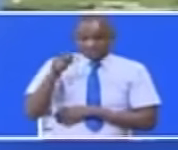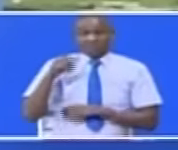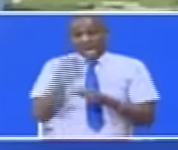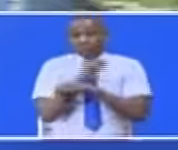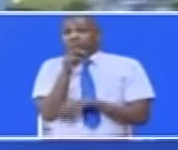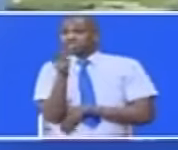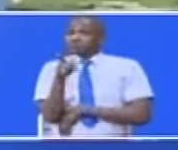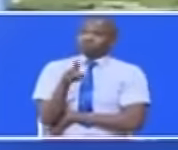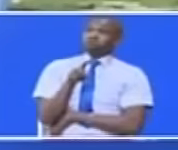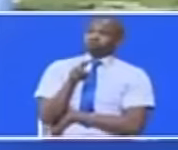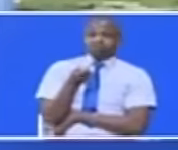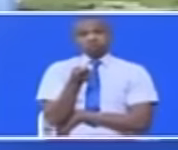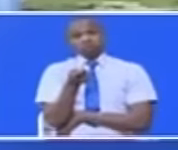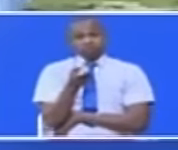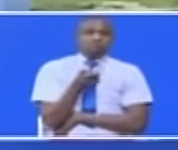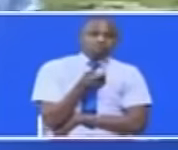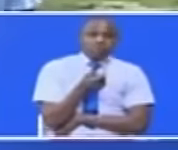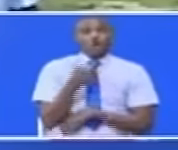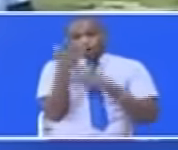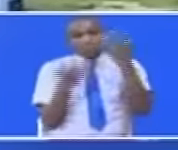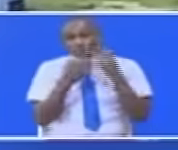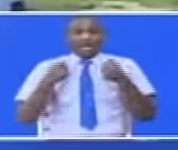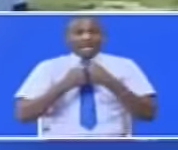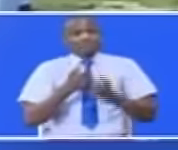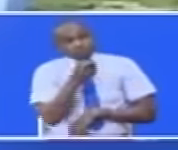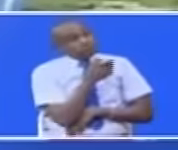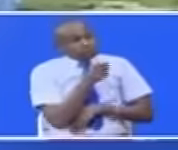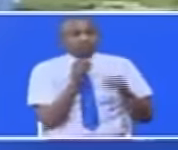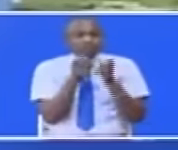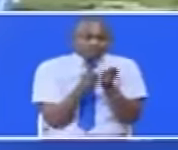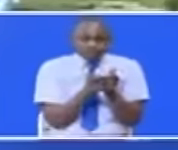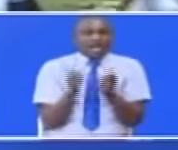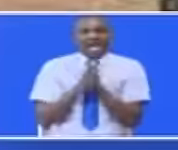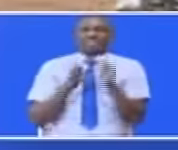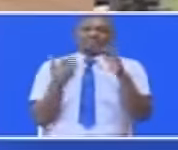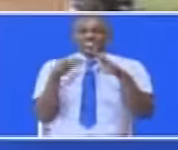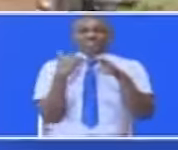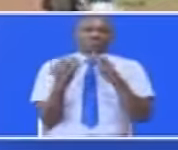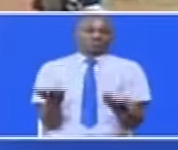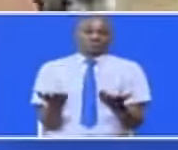cartoons, besides watching computer games, videos and all that.